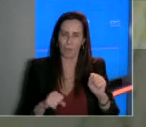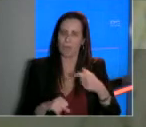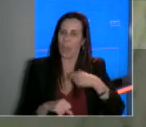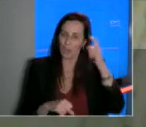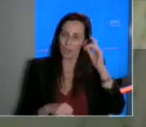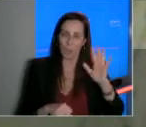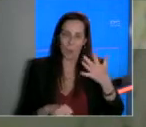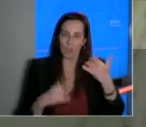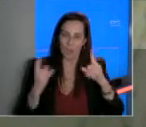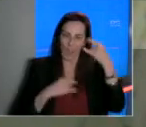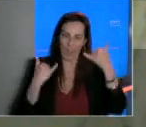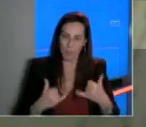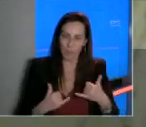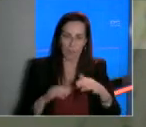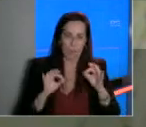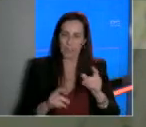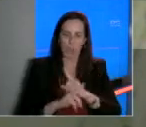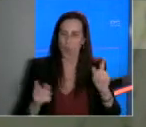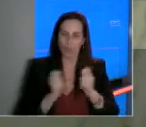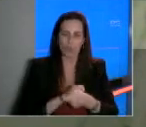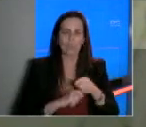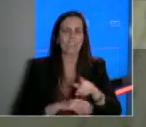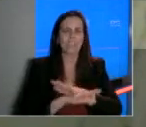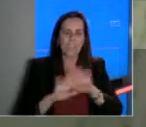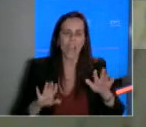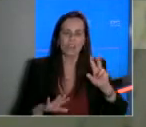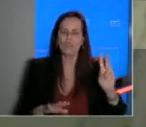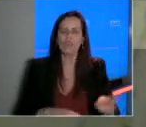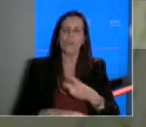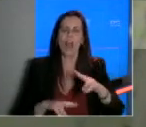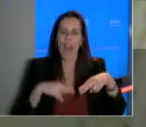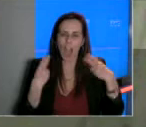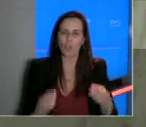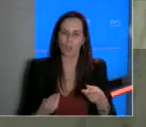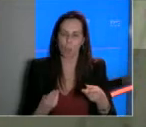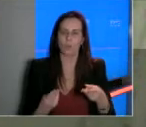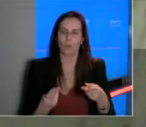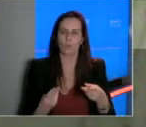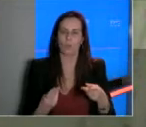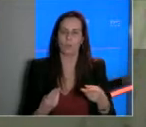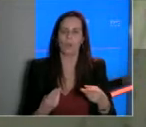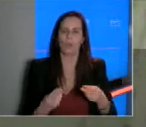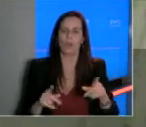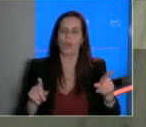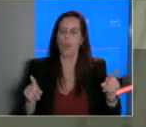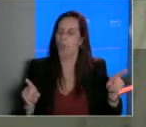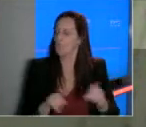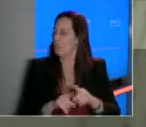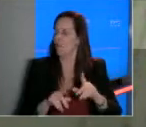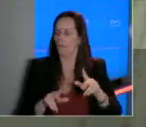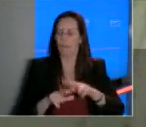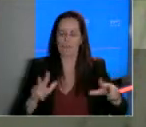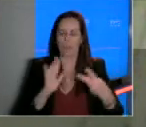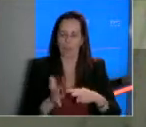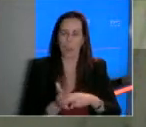אני חושב מה שהיה, שבעצם לא שינוי, זה רק שוב פעם לחזור על שבי של כל המפה הפוליטית